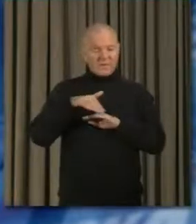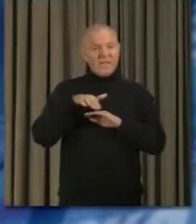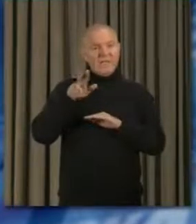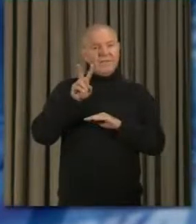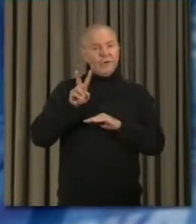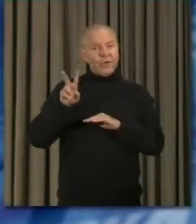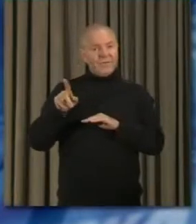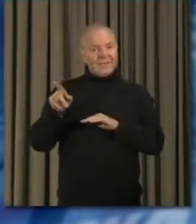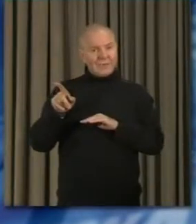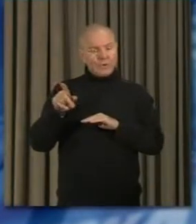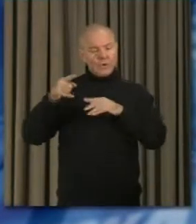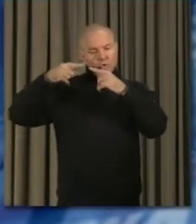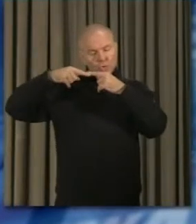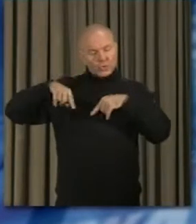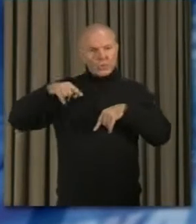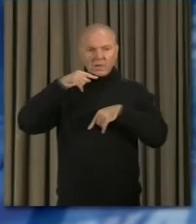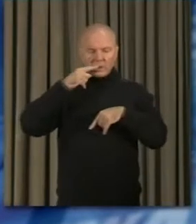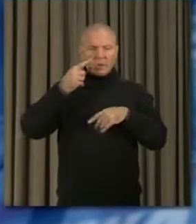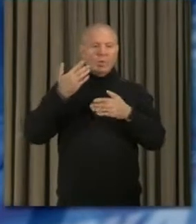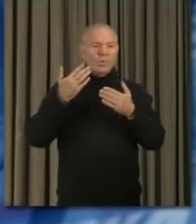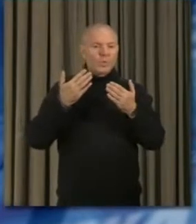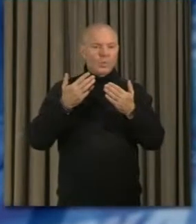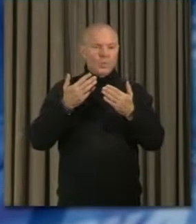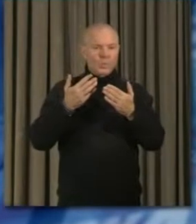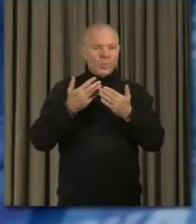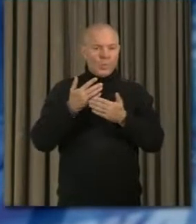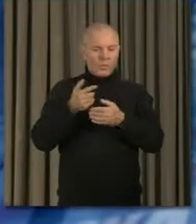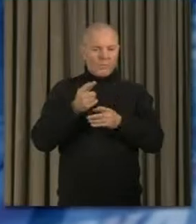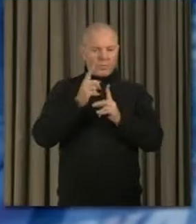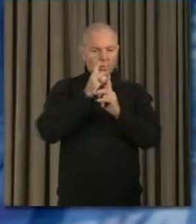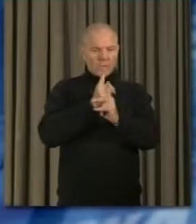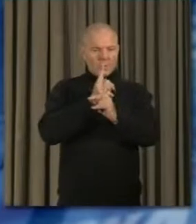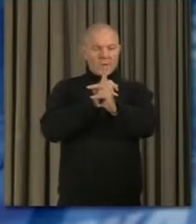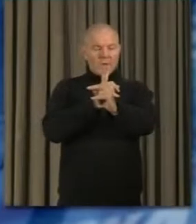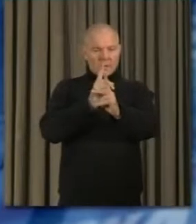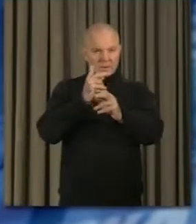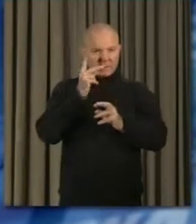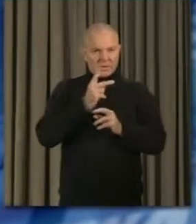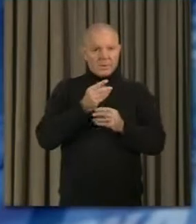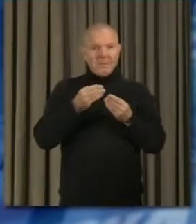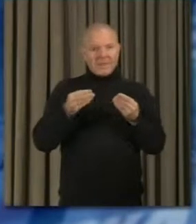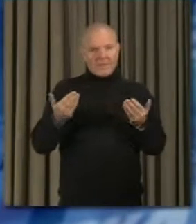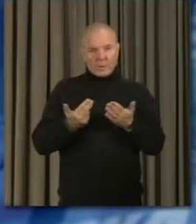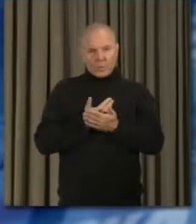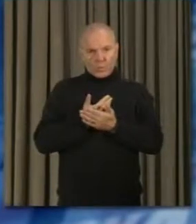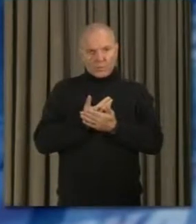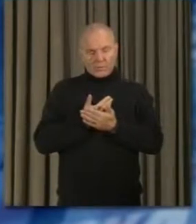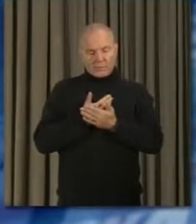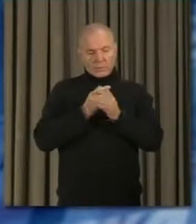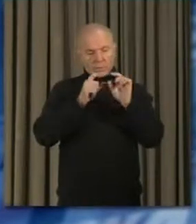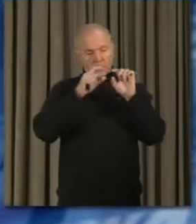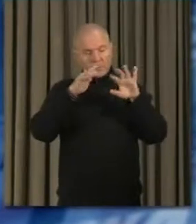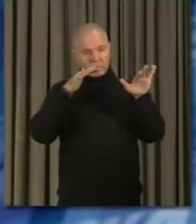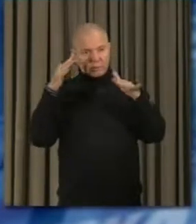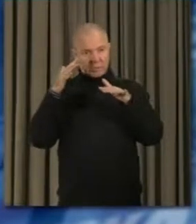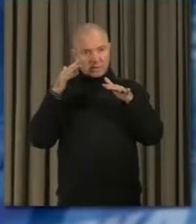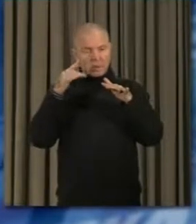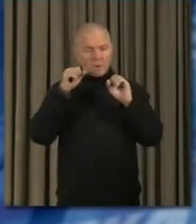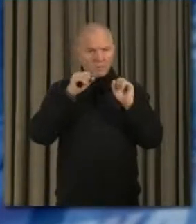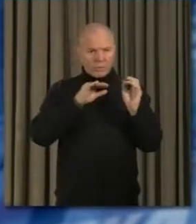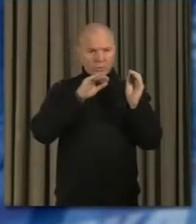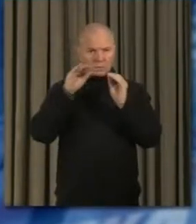ha annunciato che la Giunta ha deciso di posare nuovi paletti in un materiale nuovo con bande riflettenti che potranno essere secondo necessità spostati